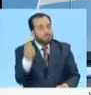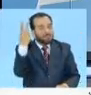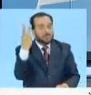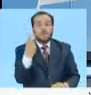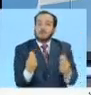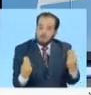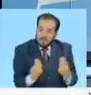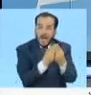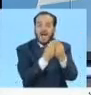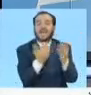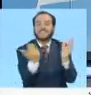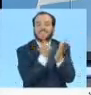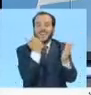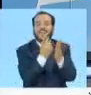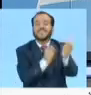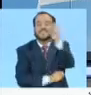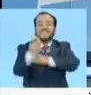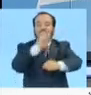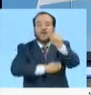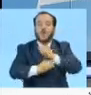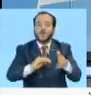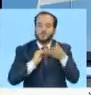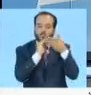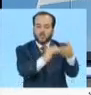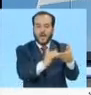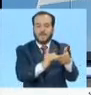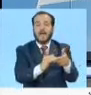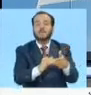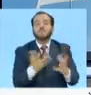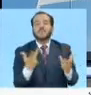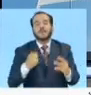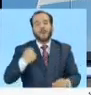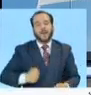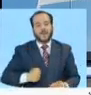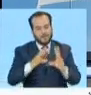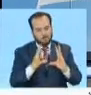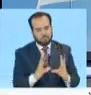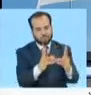ذاتها لتقويم عملها والالتحاق بركب الإصلاح.